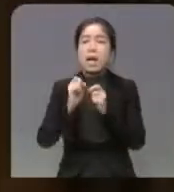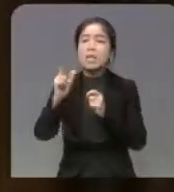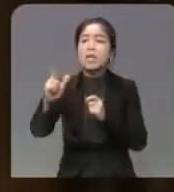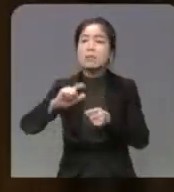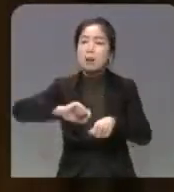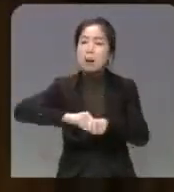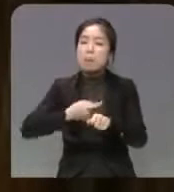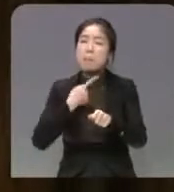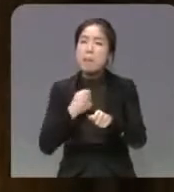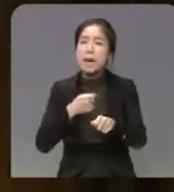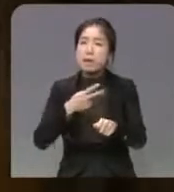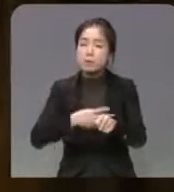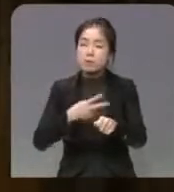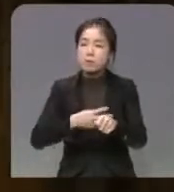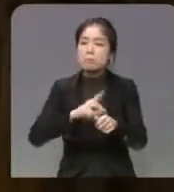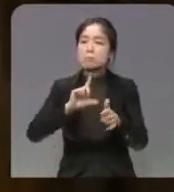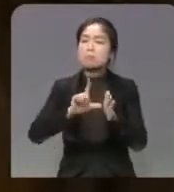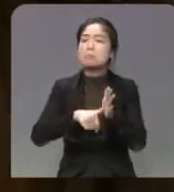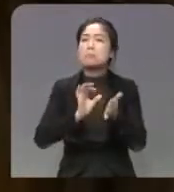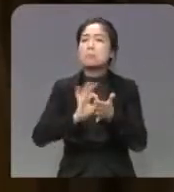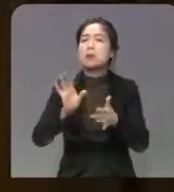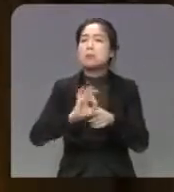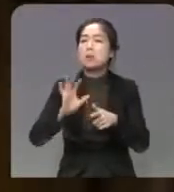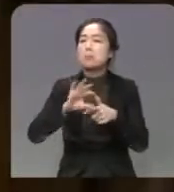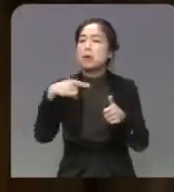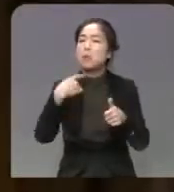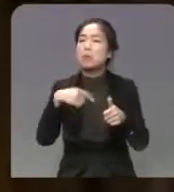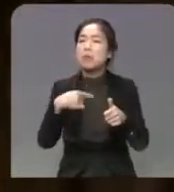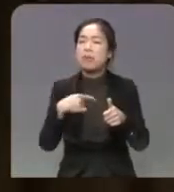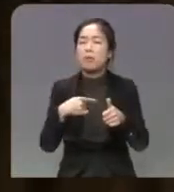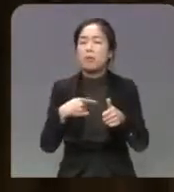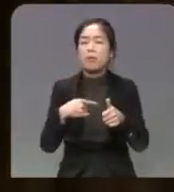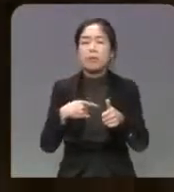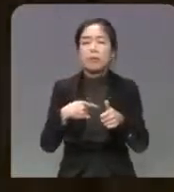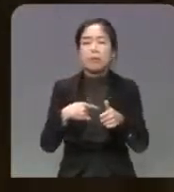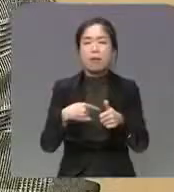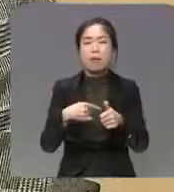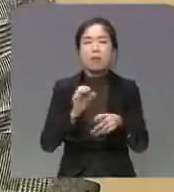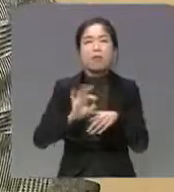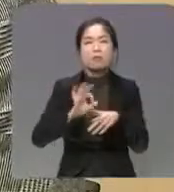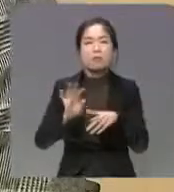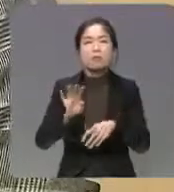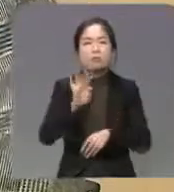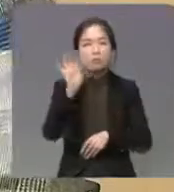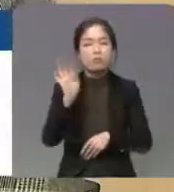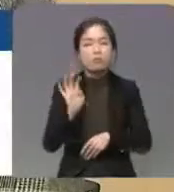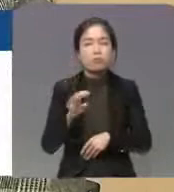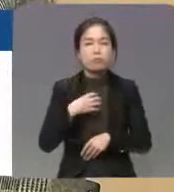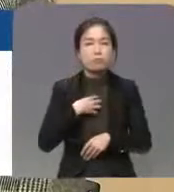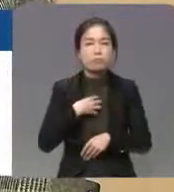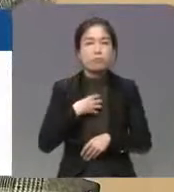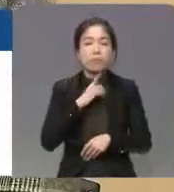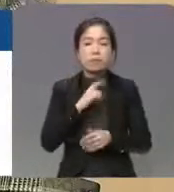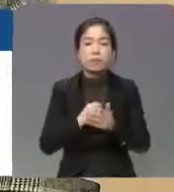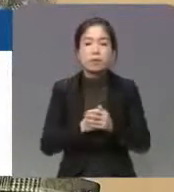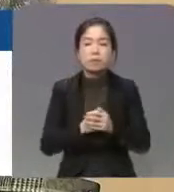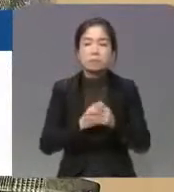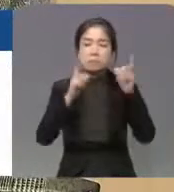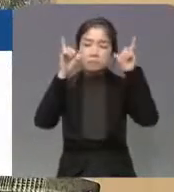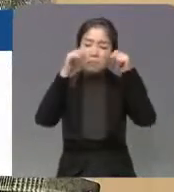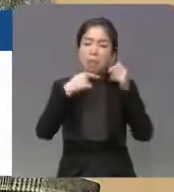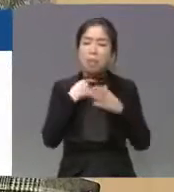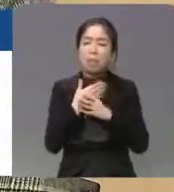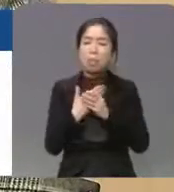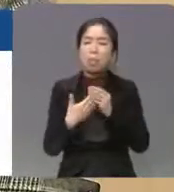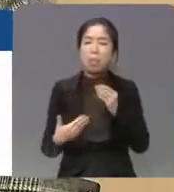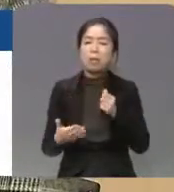징계 교사가 시간 때우기식 태도로 수업하지 않느냐 하는 우려 때문입니다. 그렇게 의욕도 없으시고 너네들 할라면 하고 말라